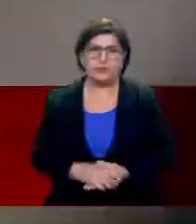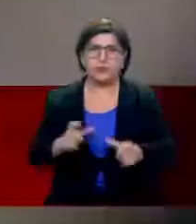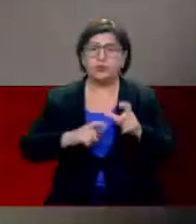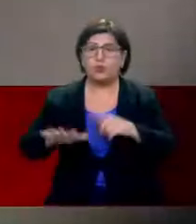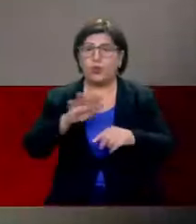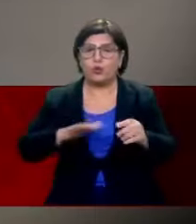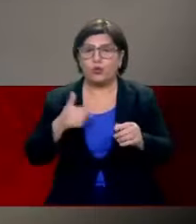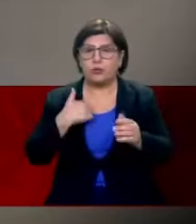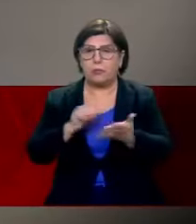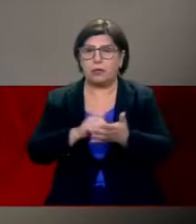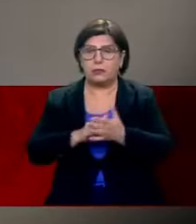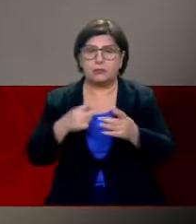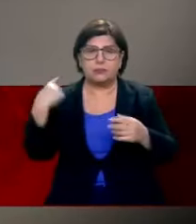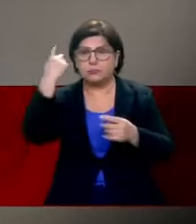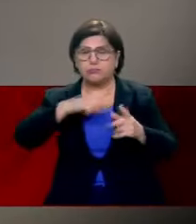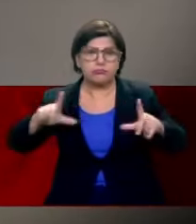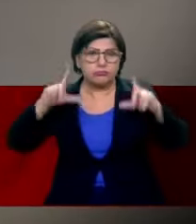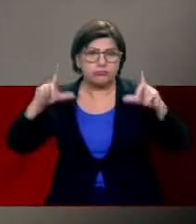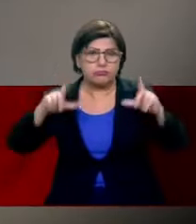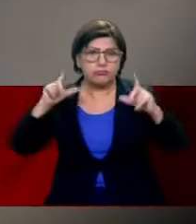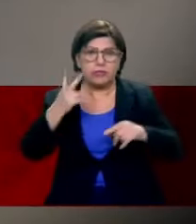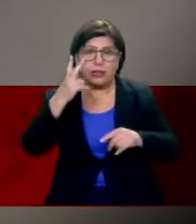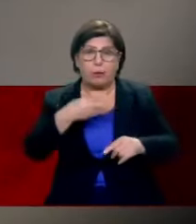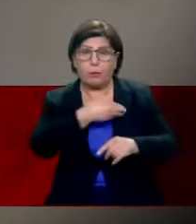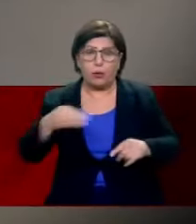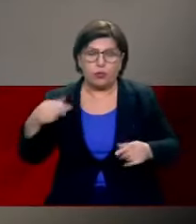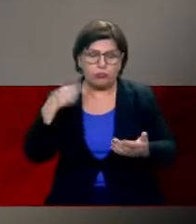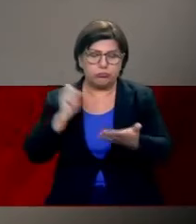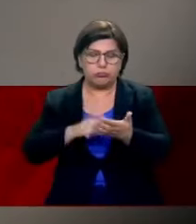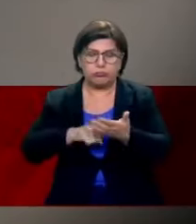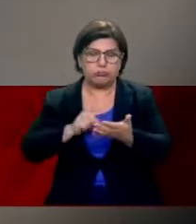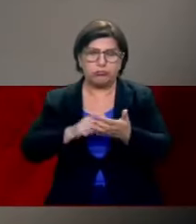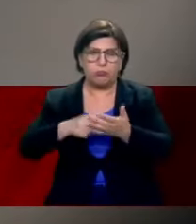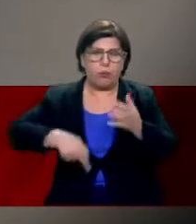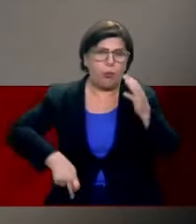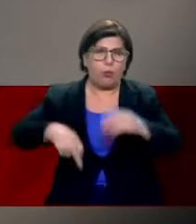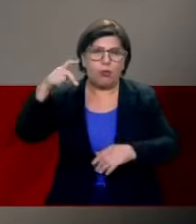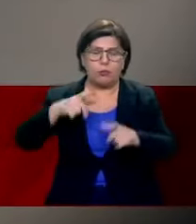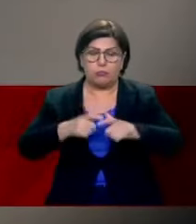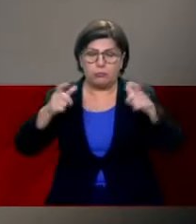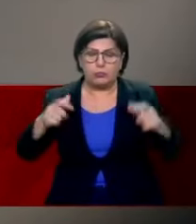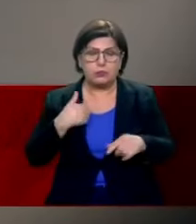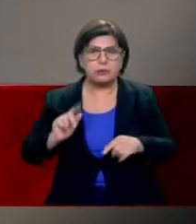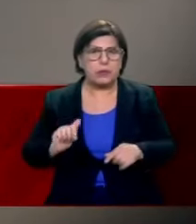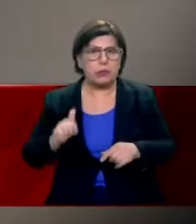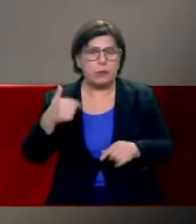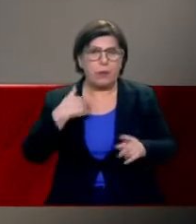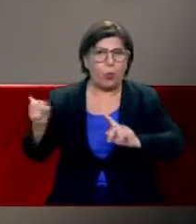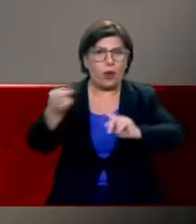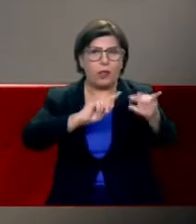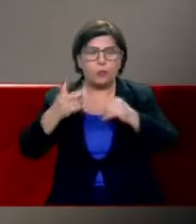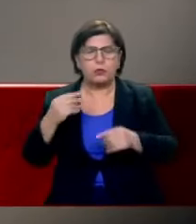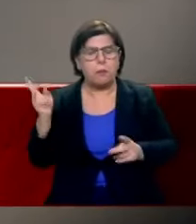Sosyal medya fenomeni olmamla birlikte takipçi sayım 7 milyona ulaştı. Kendiliğinden oluşan bu gelişmeyi zaman zaman iyi yönetemedim.